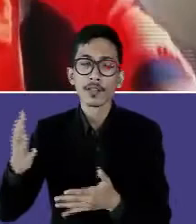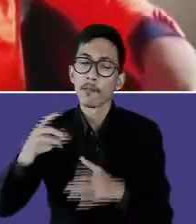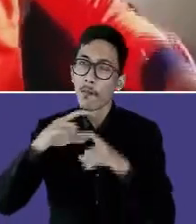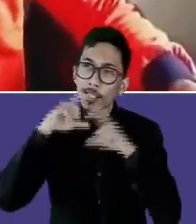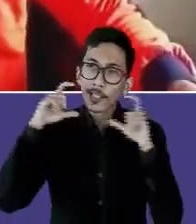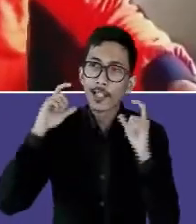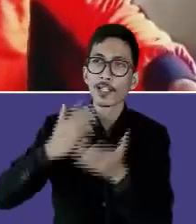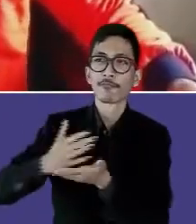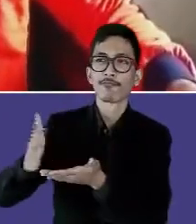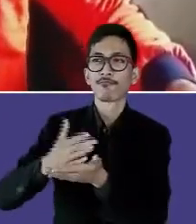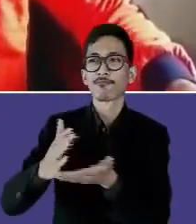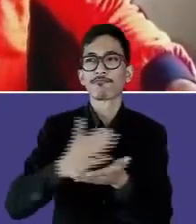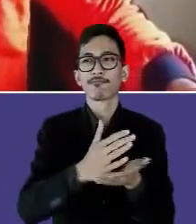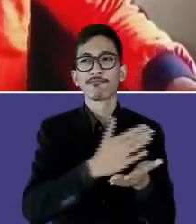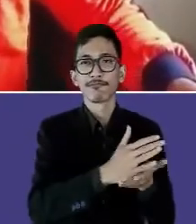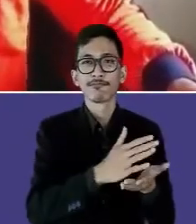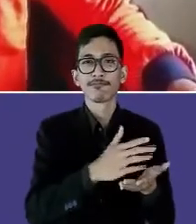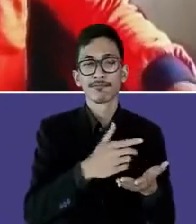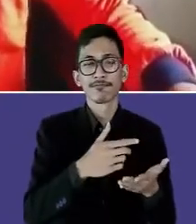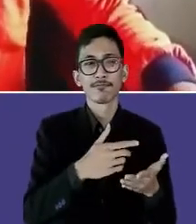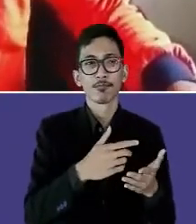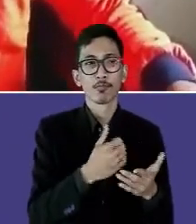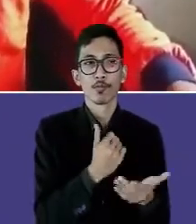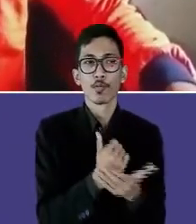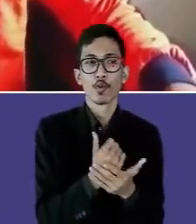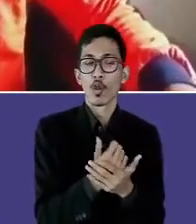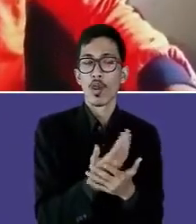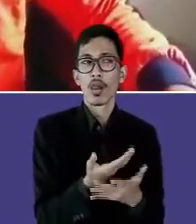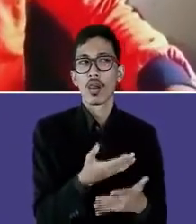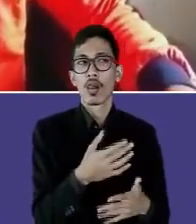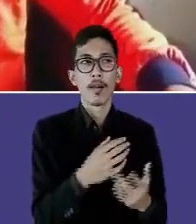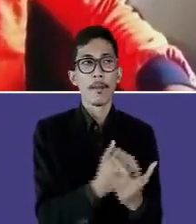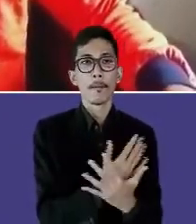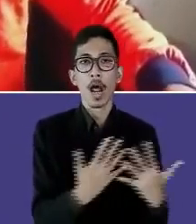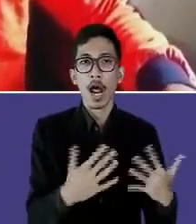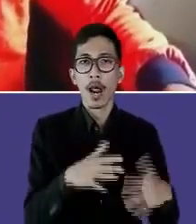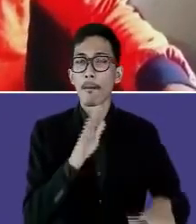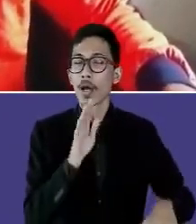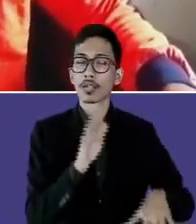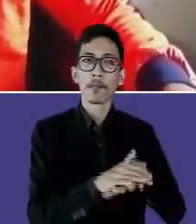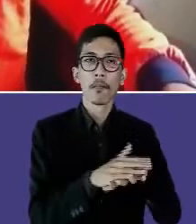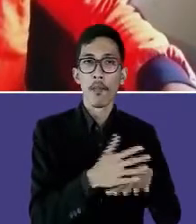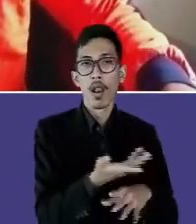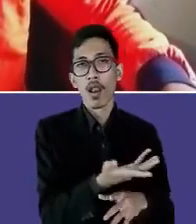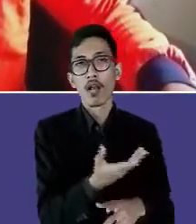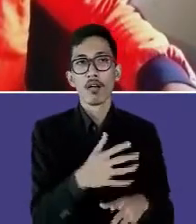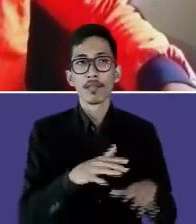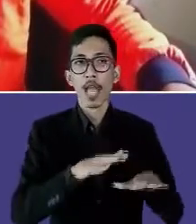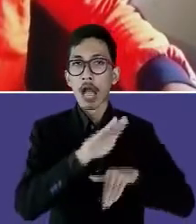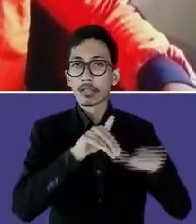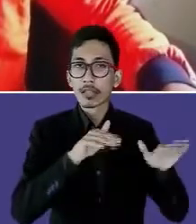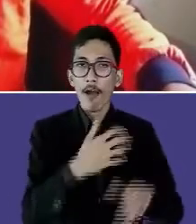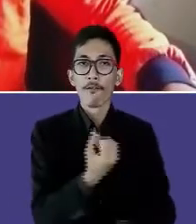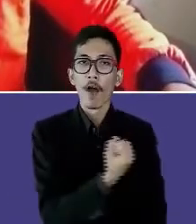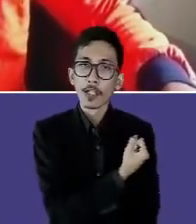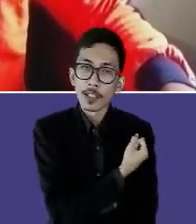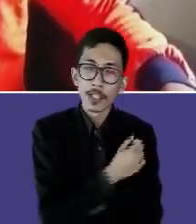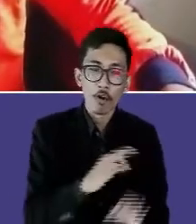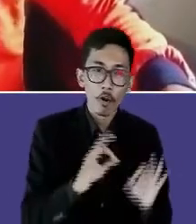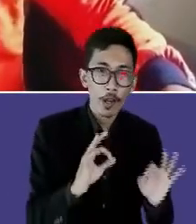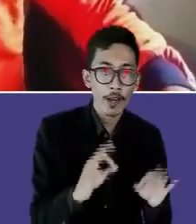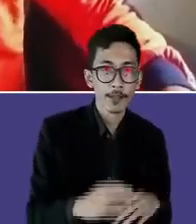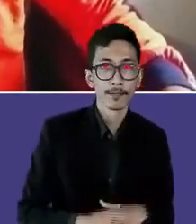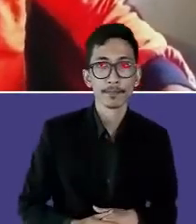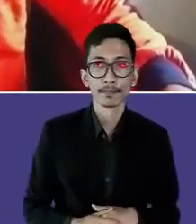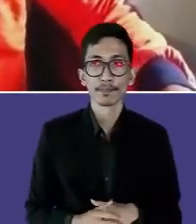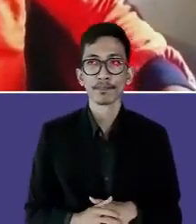masker dan juga supaya memaksimalkan bagaimana masyarakat mau divaksin, Pak Joni. Iya, betul.